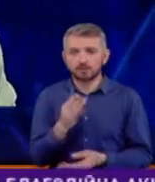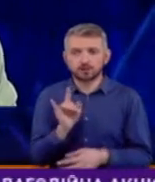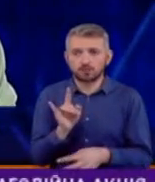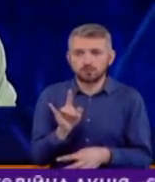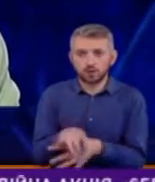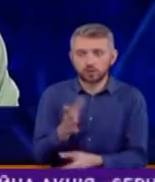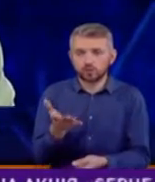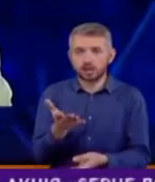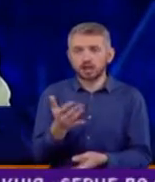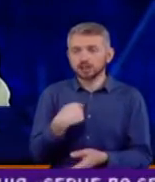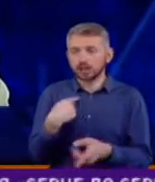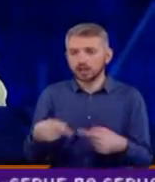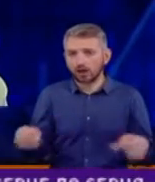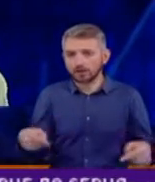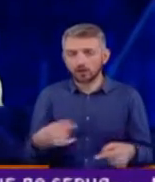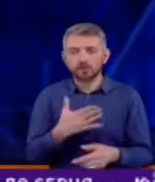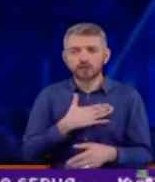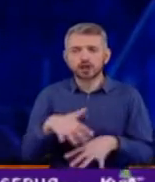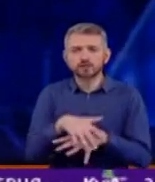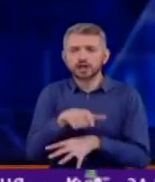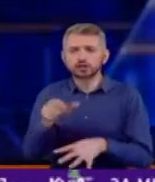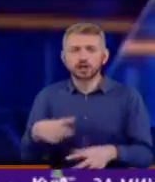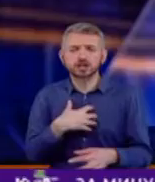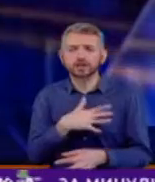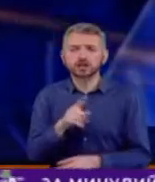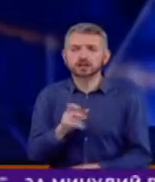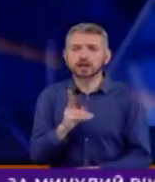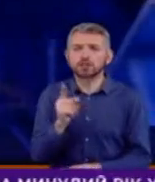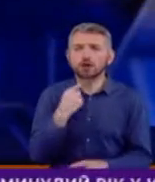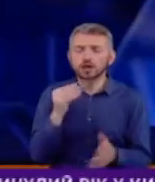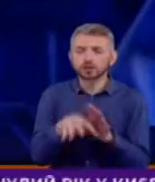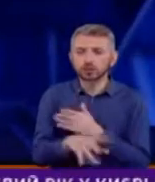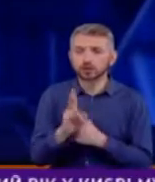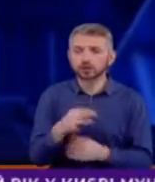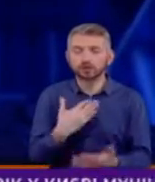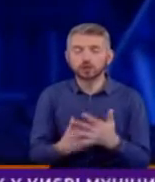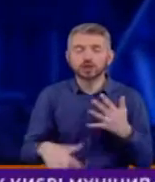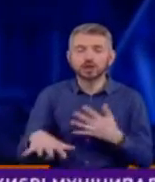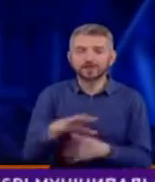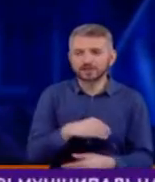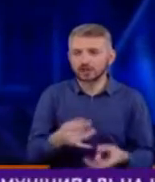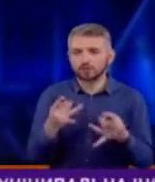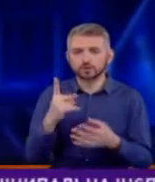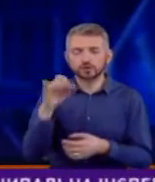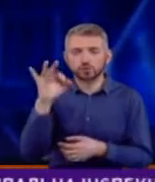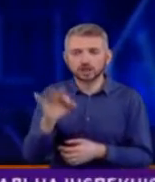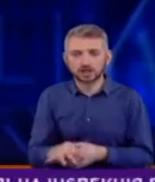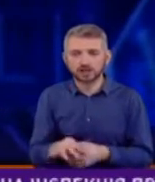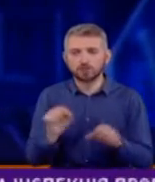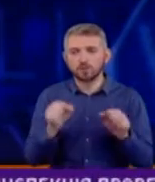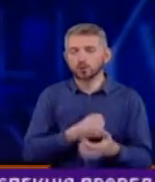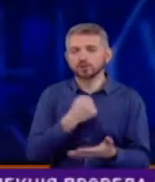разная. У нашего электората, на самом деле, не важно, за кого он голосует, но вот все просто, 100%,